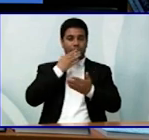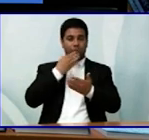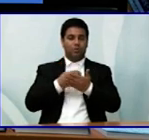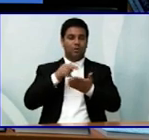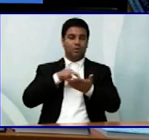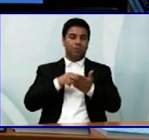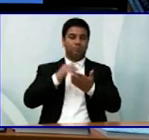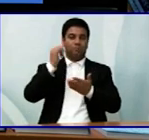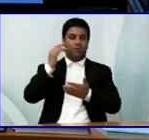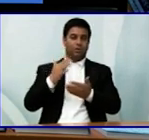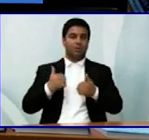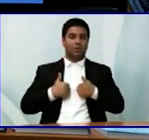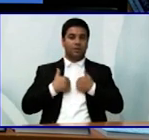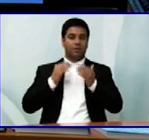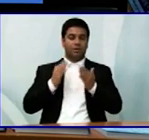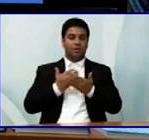tuzishga harakat qiling.